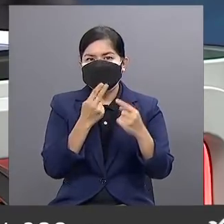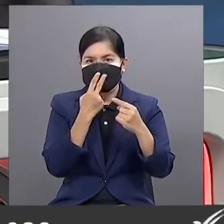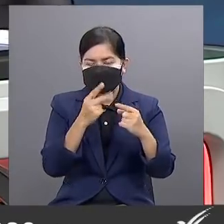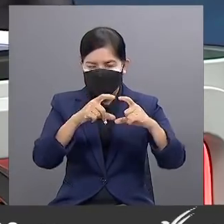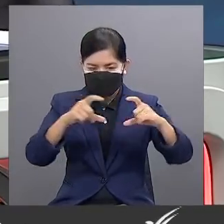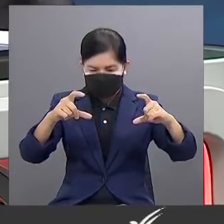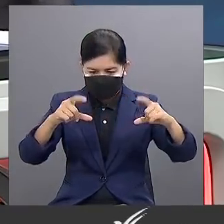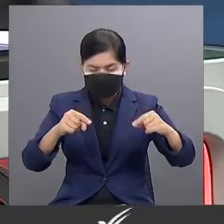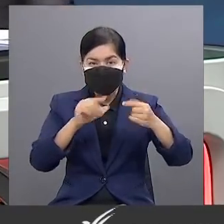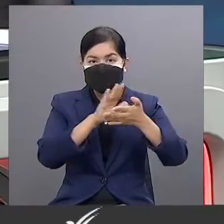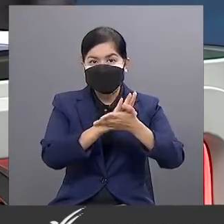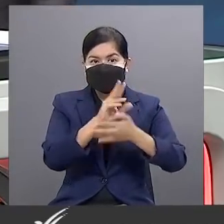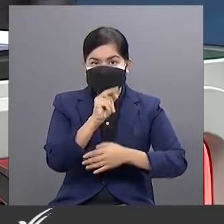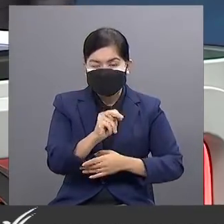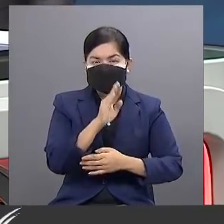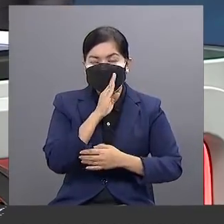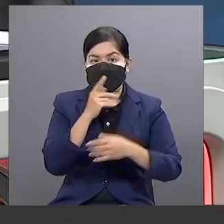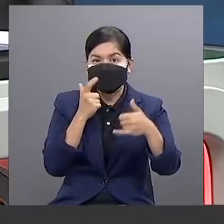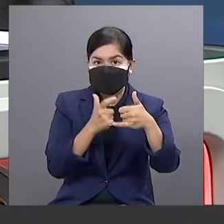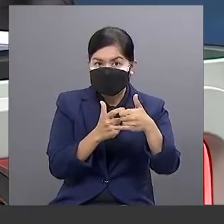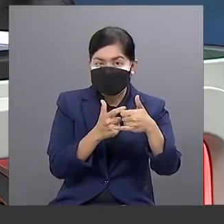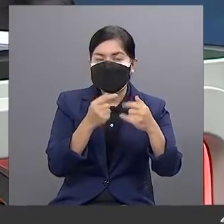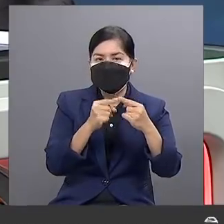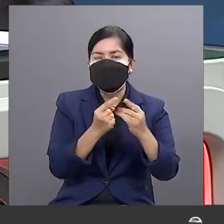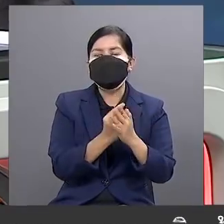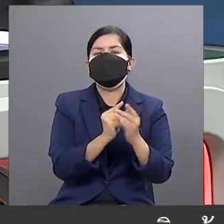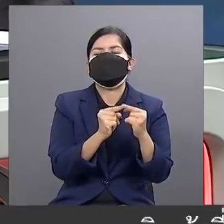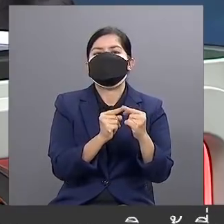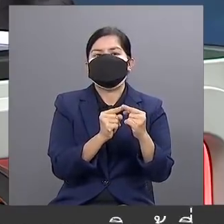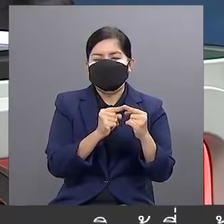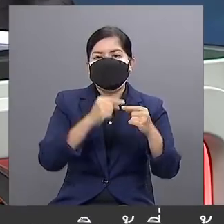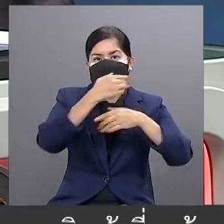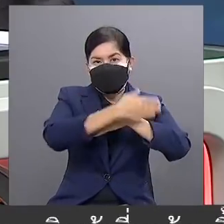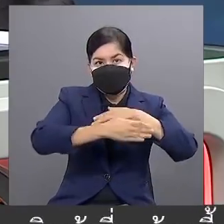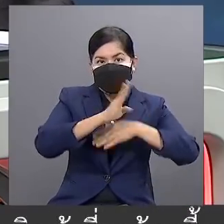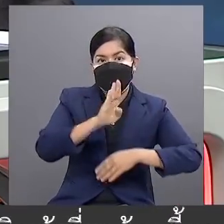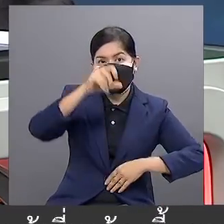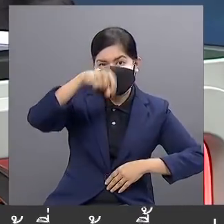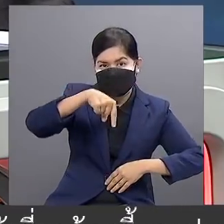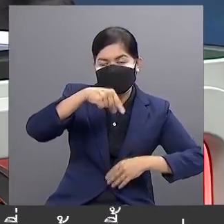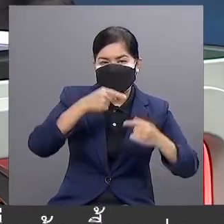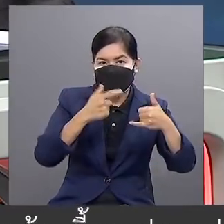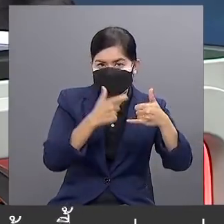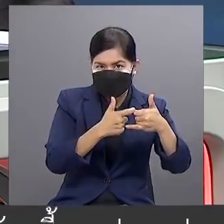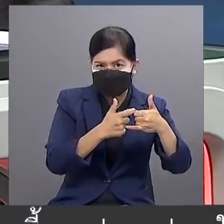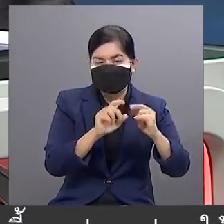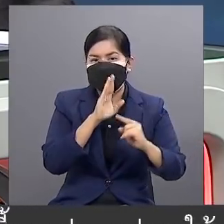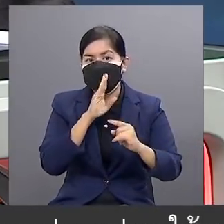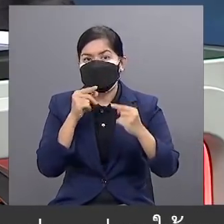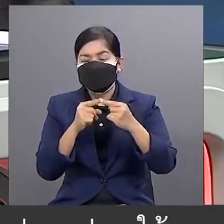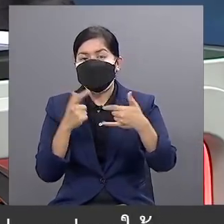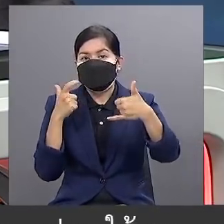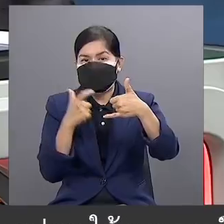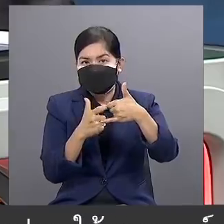็ม 2 อยากจะฉีดใกลใล้บ้านดูใบนัดนะคะถ้านัดวันนี้มีนัดอยู่ที่ต้นเดือนหน้าแล้ว